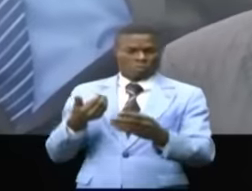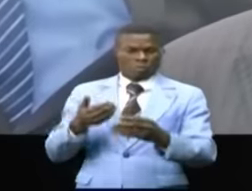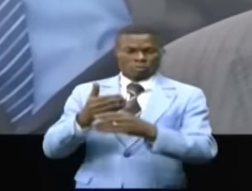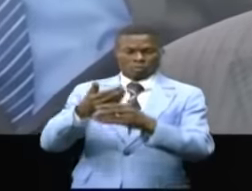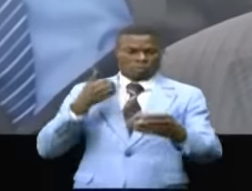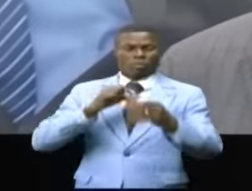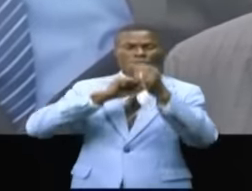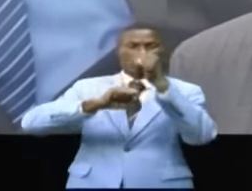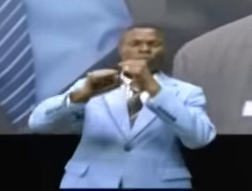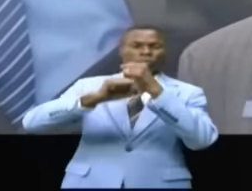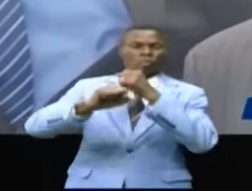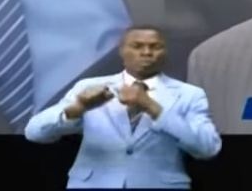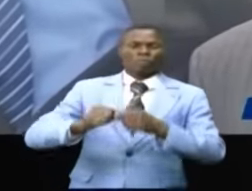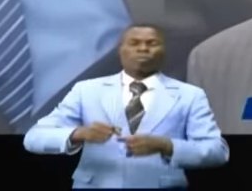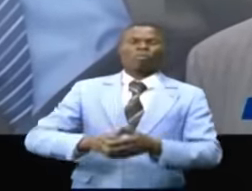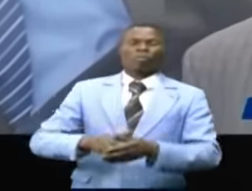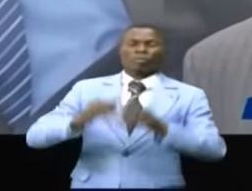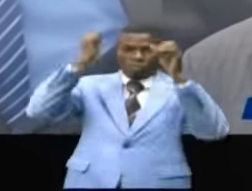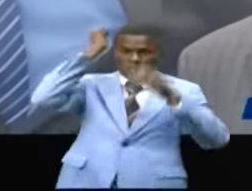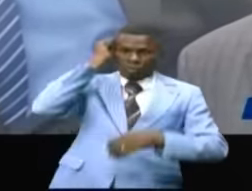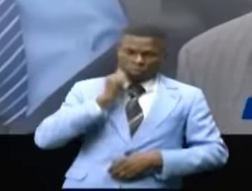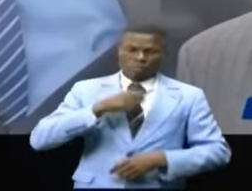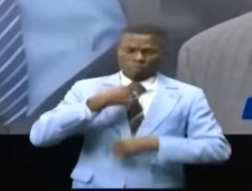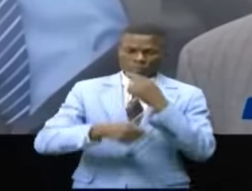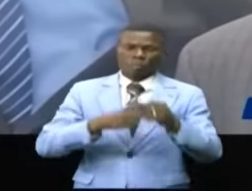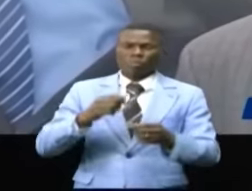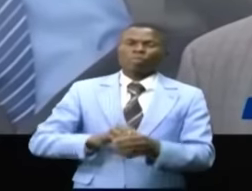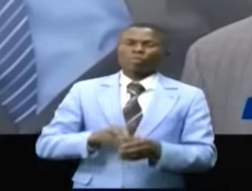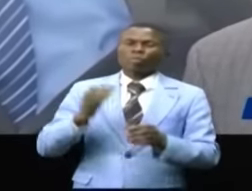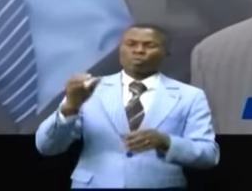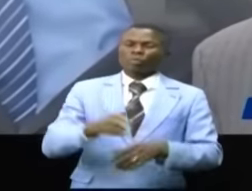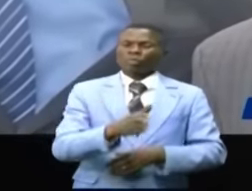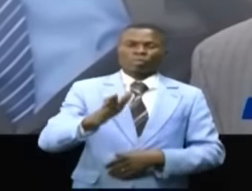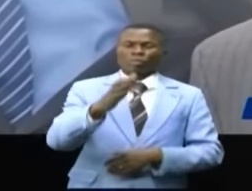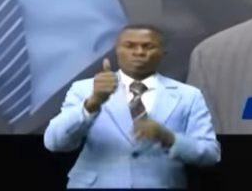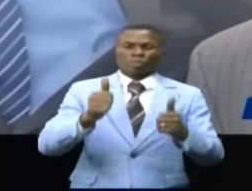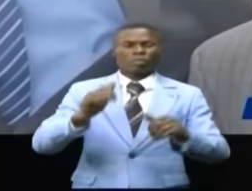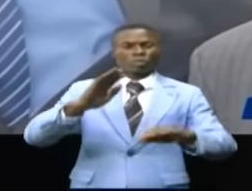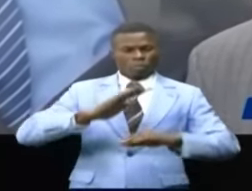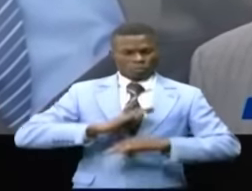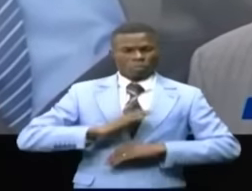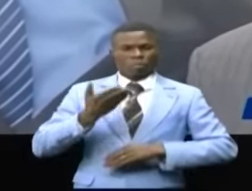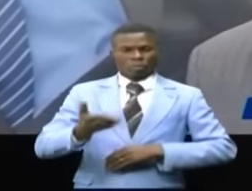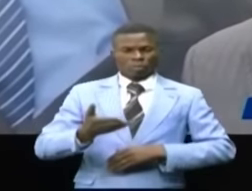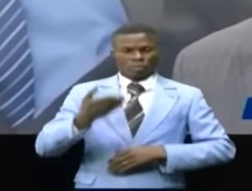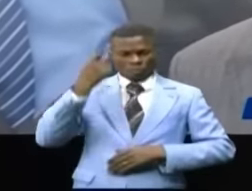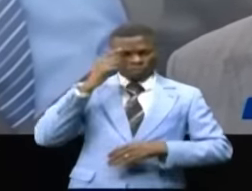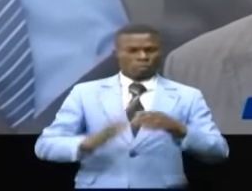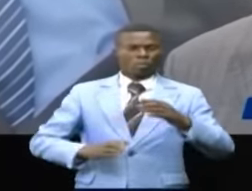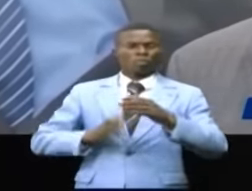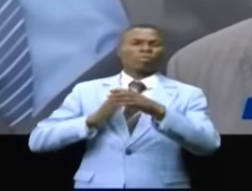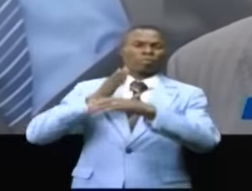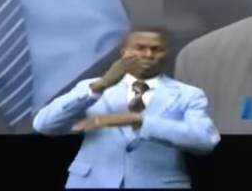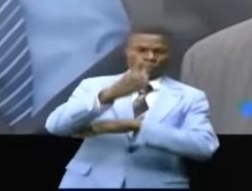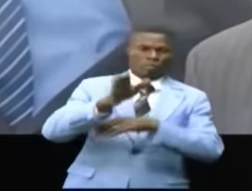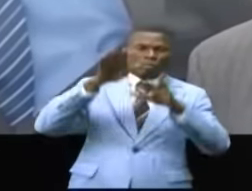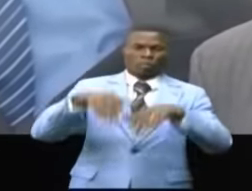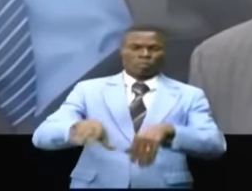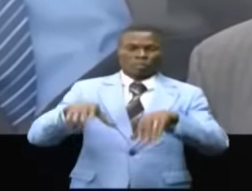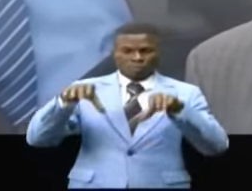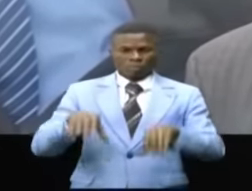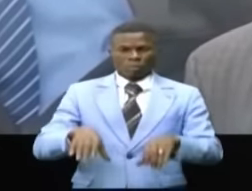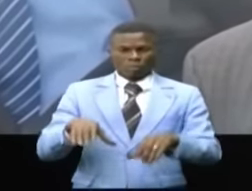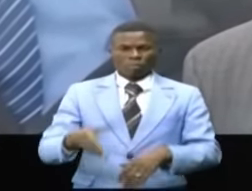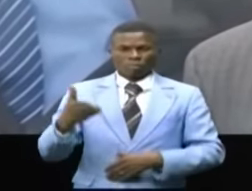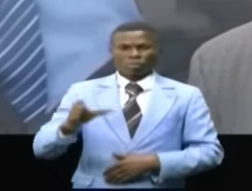la campagne, le bac sera opérationnel. Je crois que maintenant là, c'est un ouf de soulagement pour la traversée du